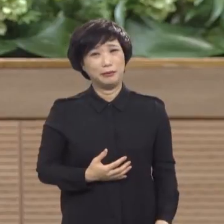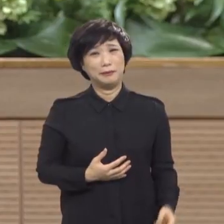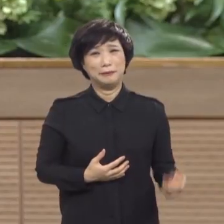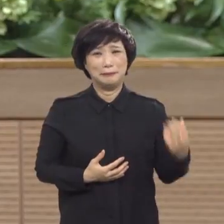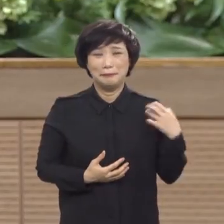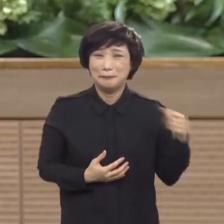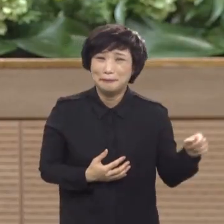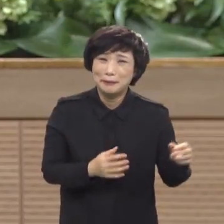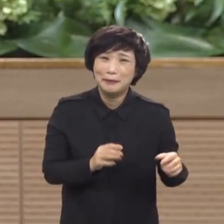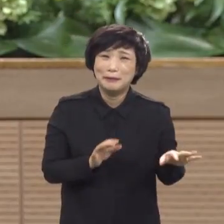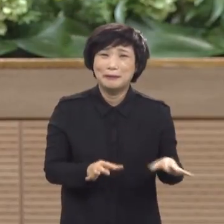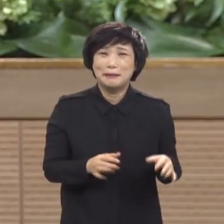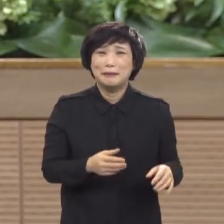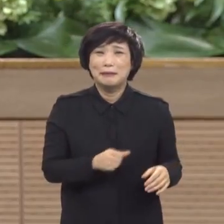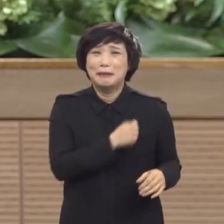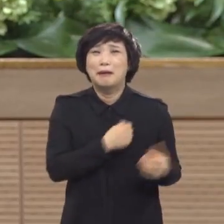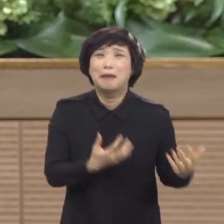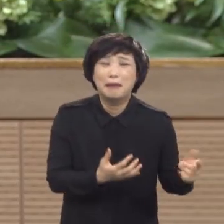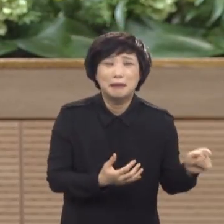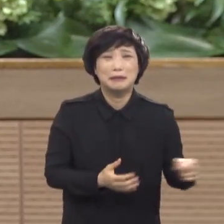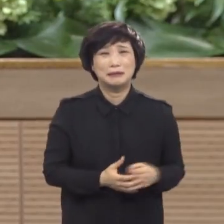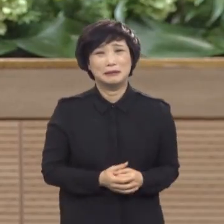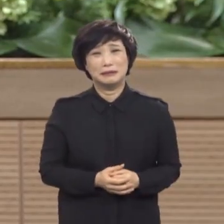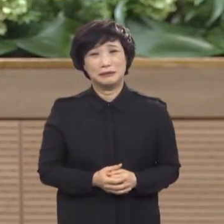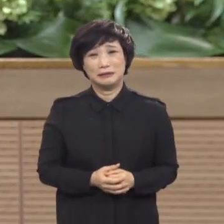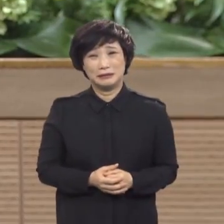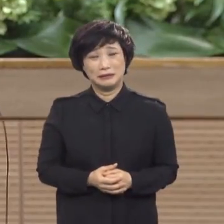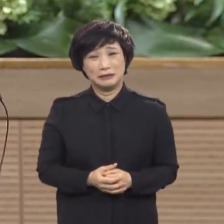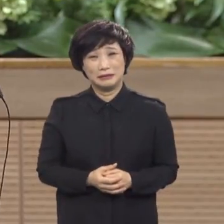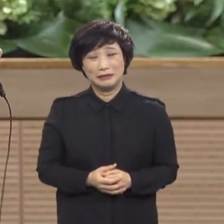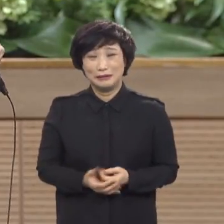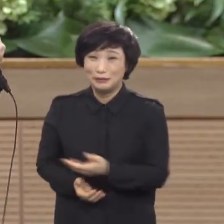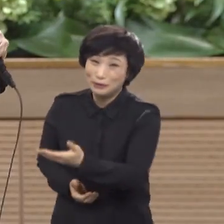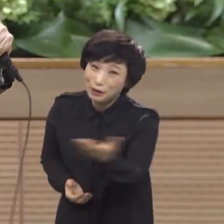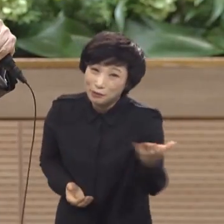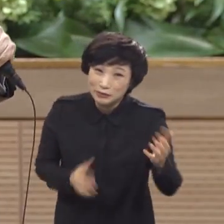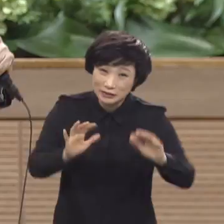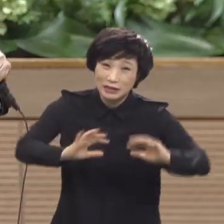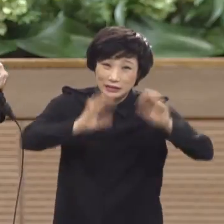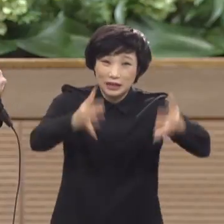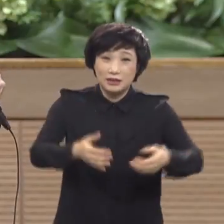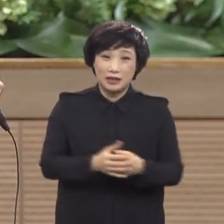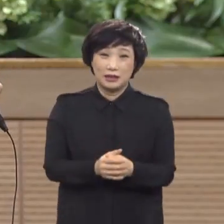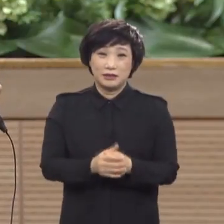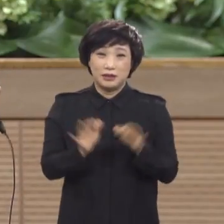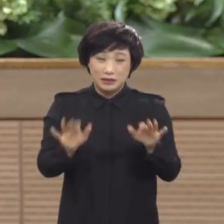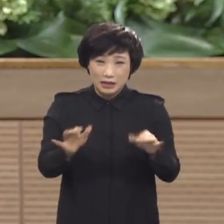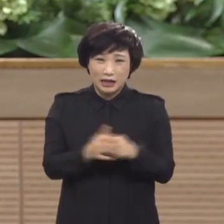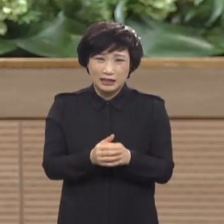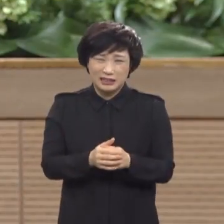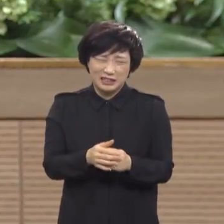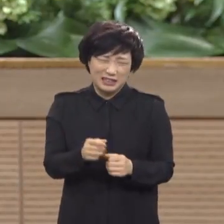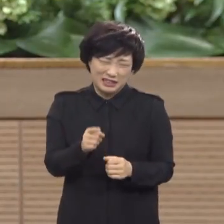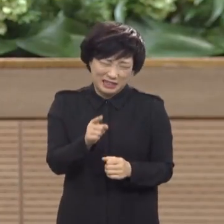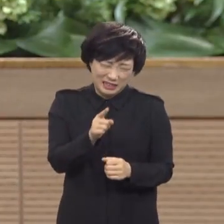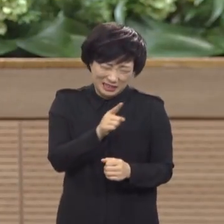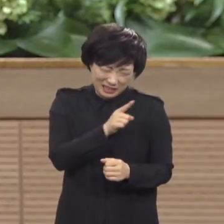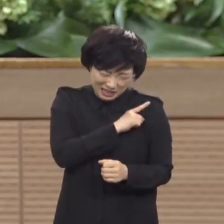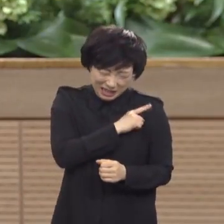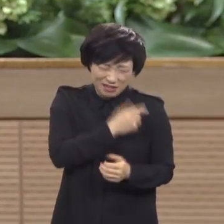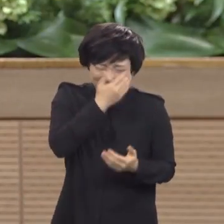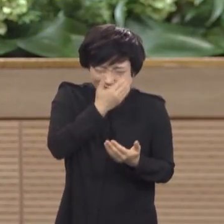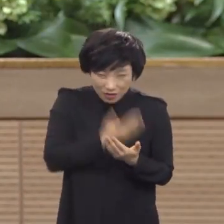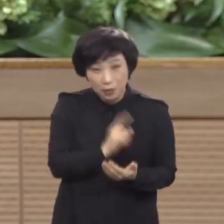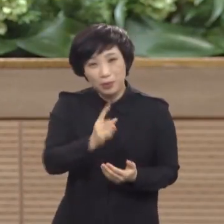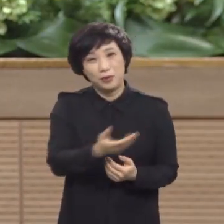어떻게 견디랴? 어떻게 견디랴? 여러분 이 세상에서 가장 세상으로